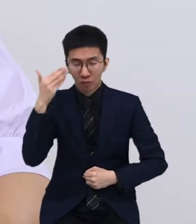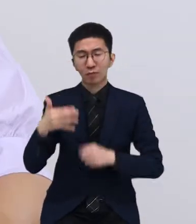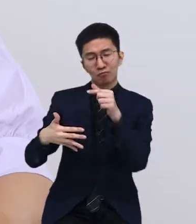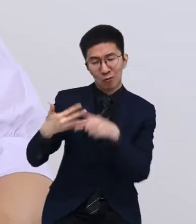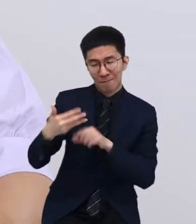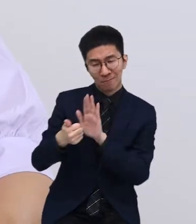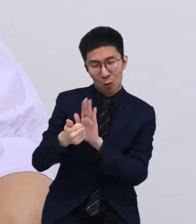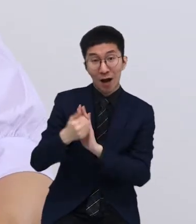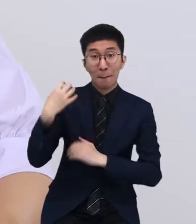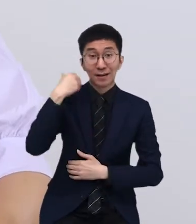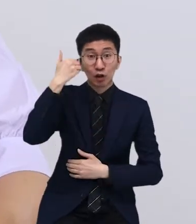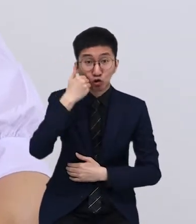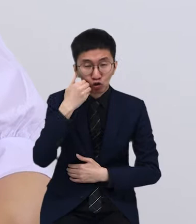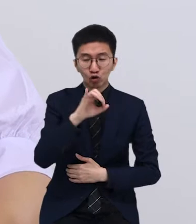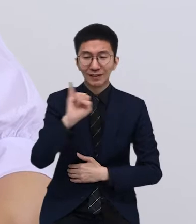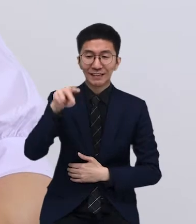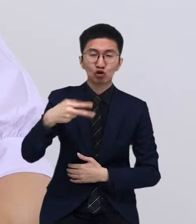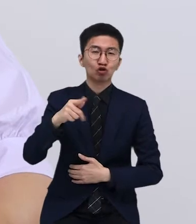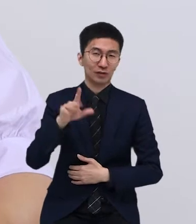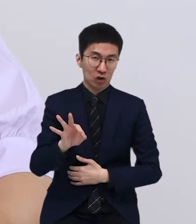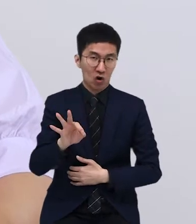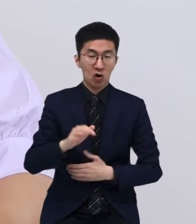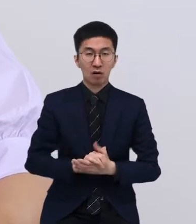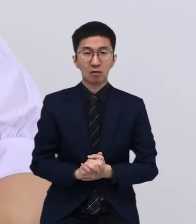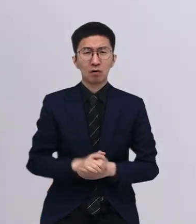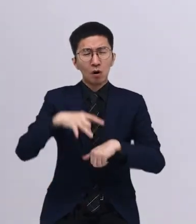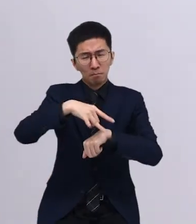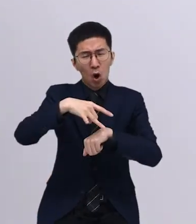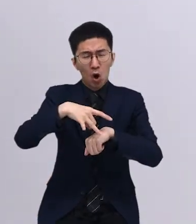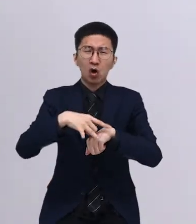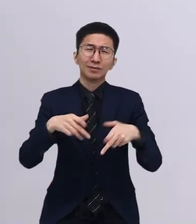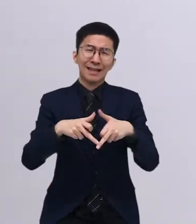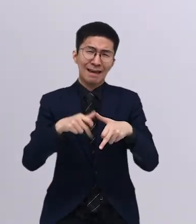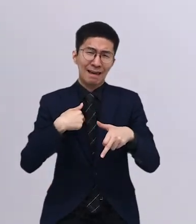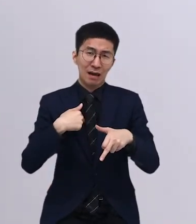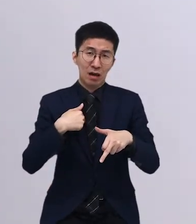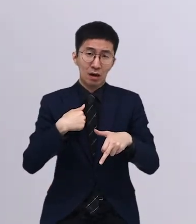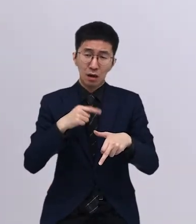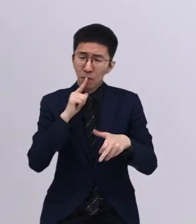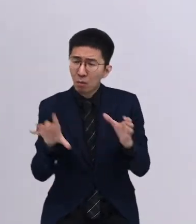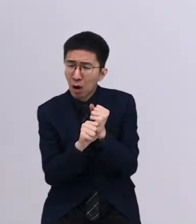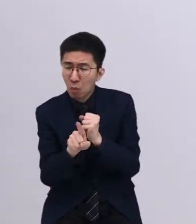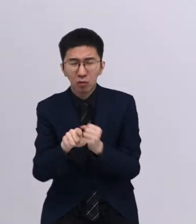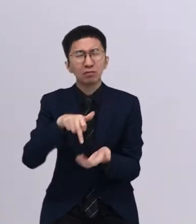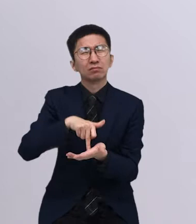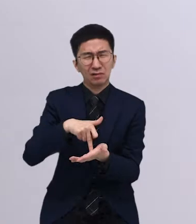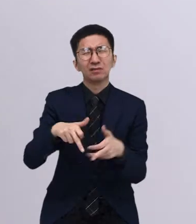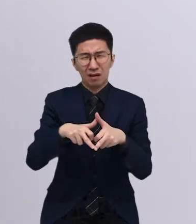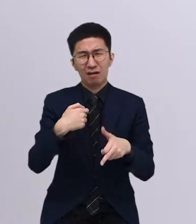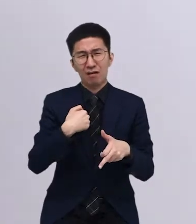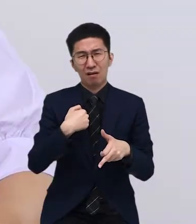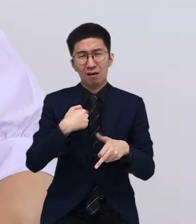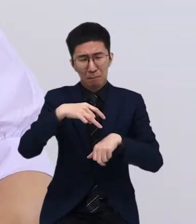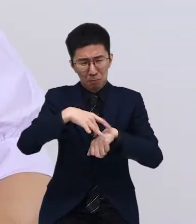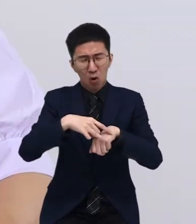청년 프로젝트를 하고 있는 소풀의 이유정입니다. 고령선 보전증이라고 하는 지체장애를 갖고